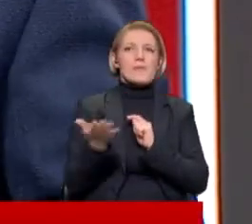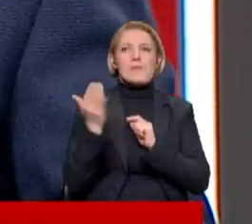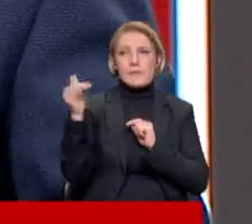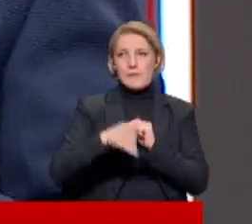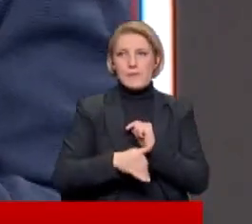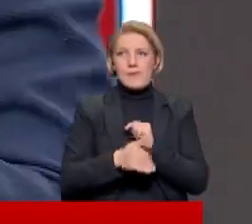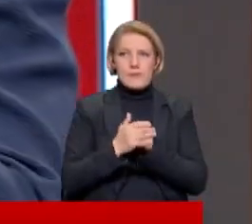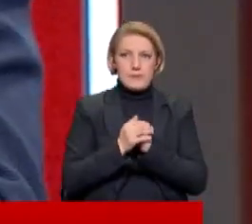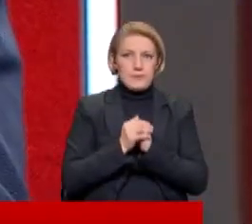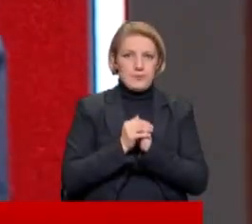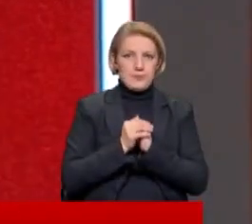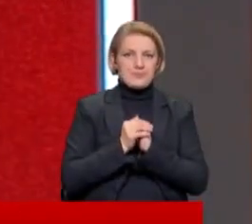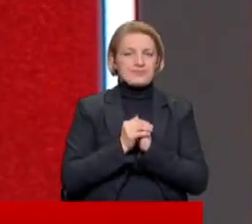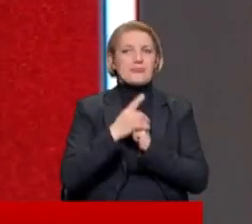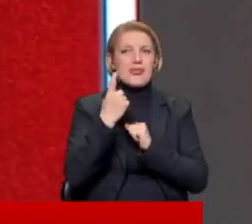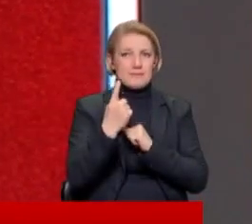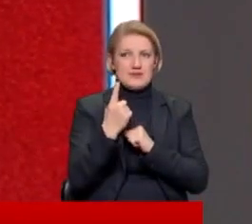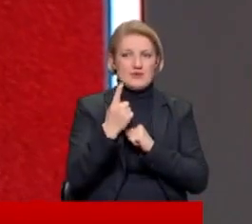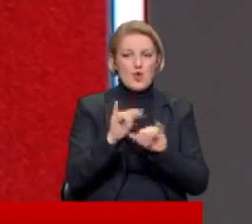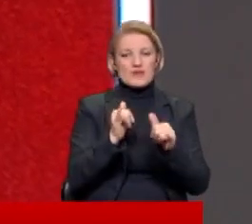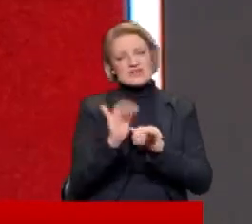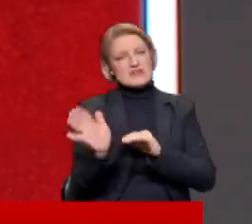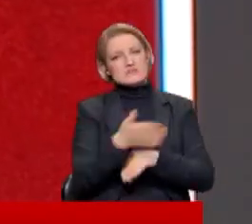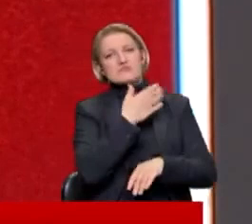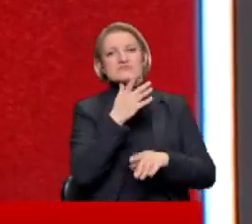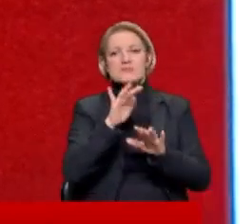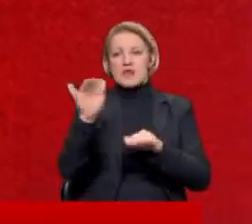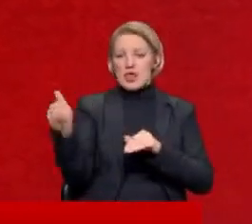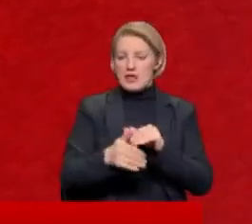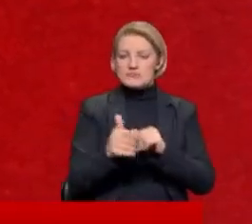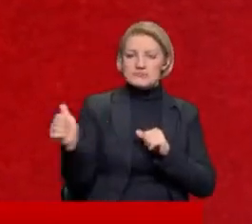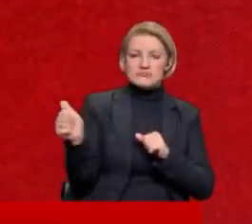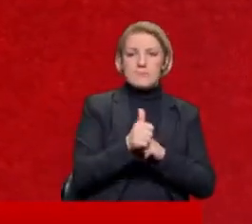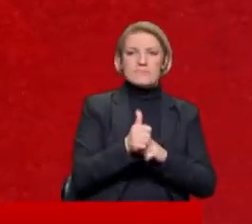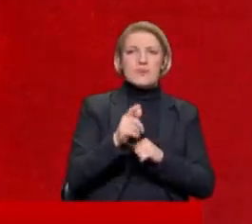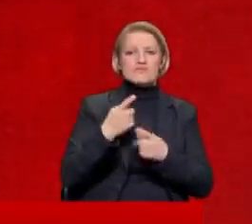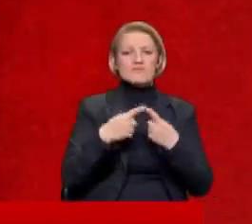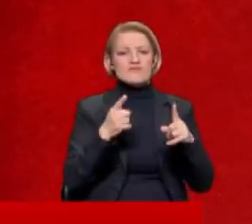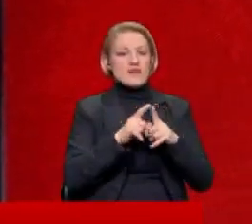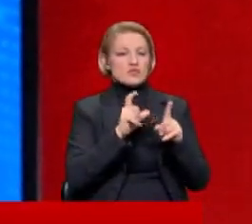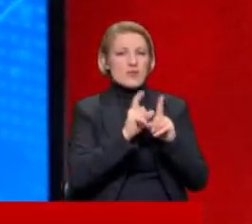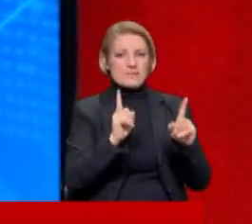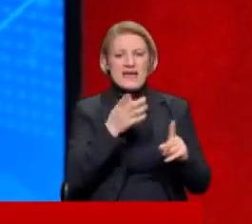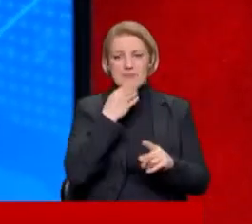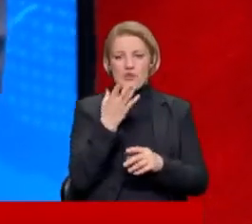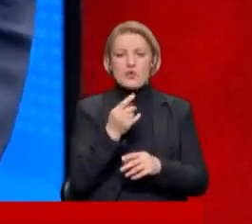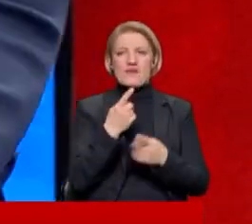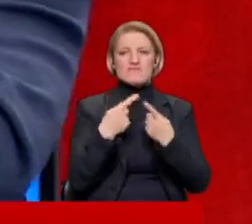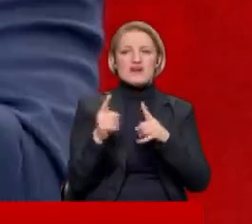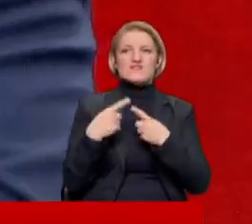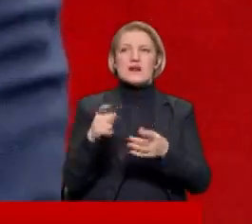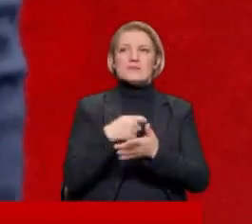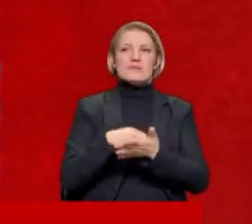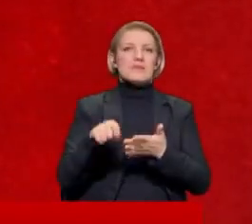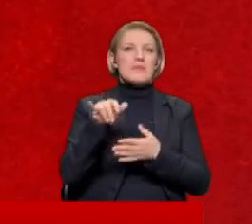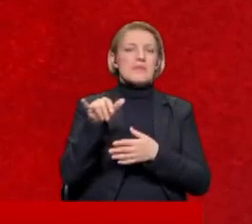gelen bir oynamış gitmiş. Her gelen oynamış gitmiş. Dolayısıyla farklı farklı dönemlerde emekli olan vatandaşlarımızın farklı farklı